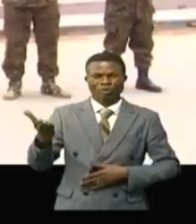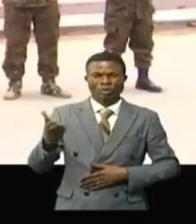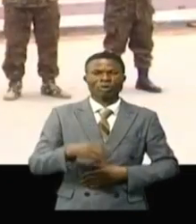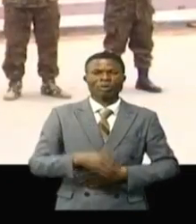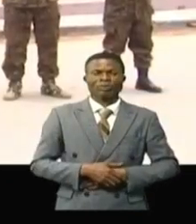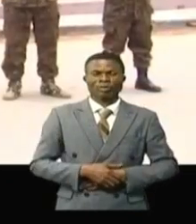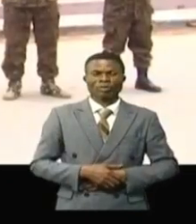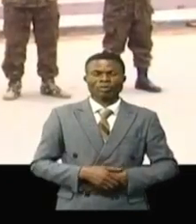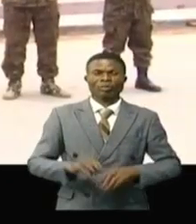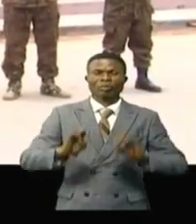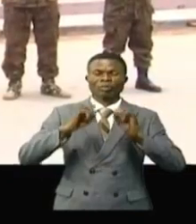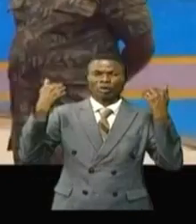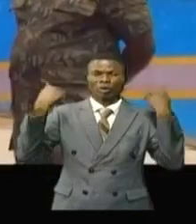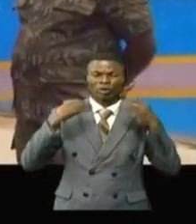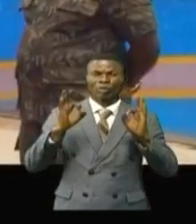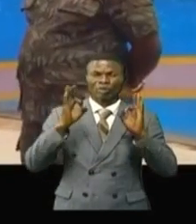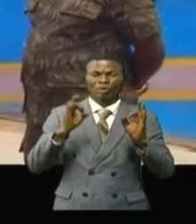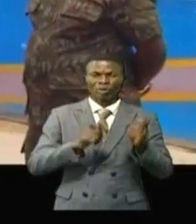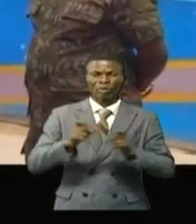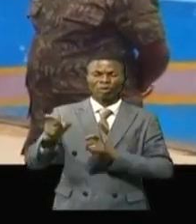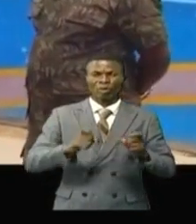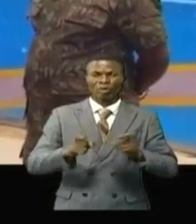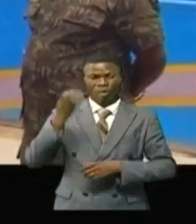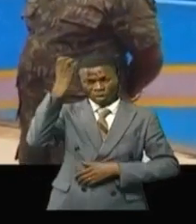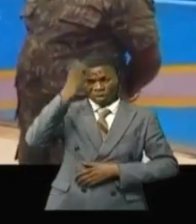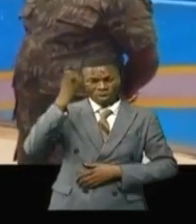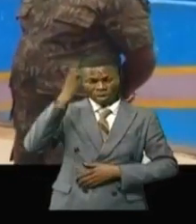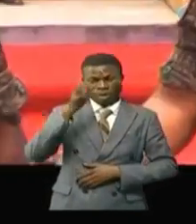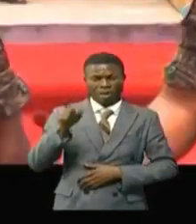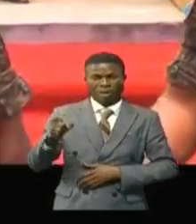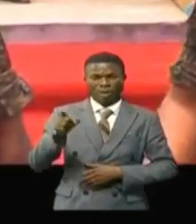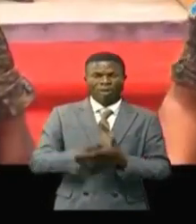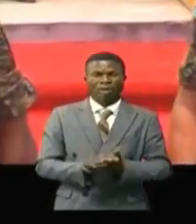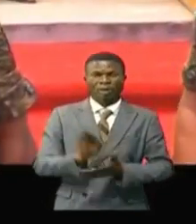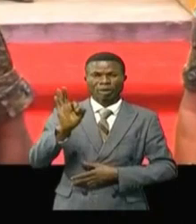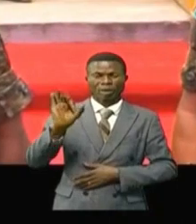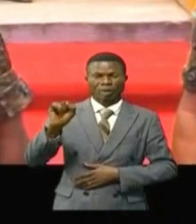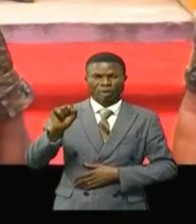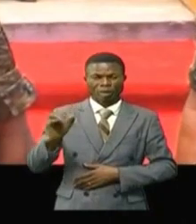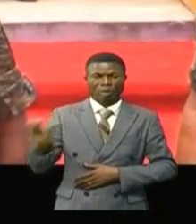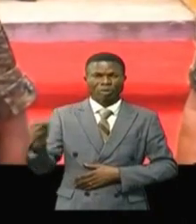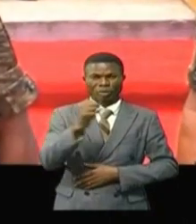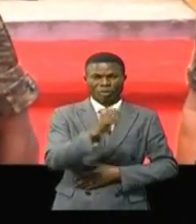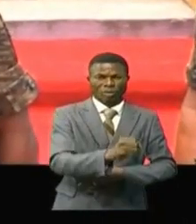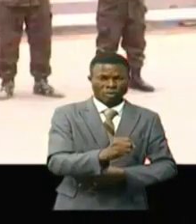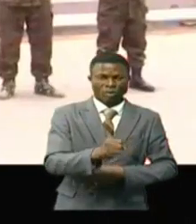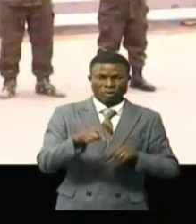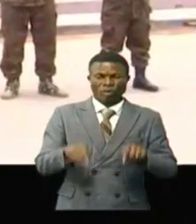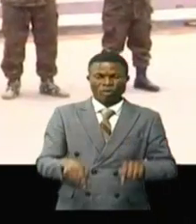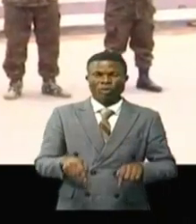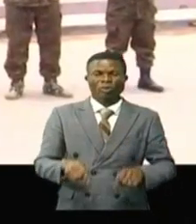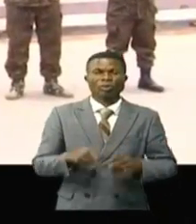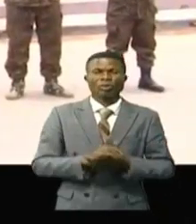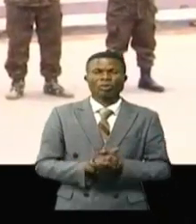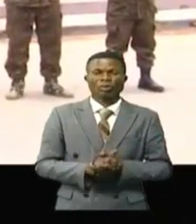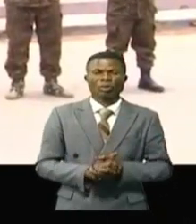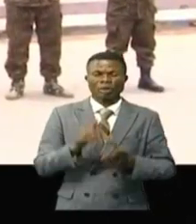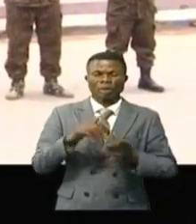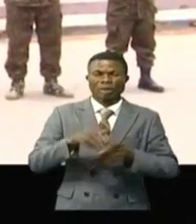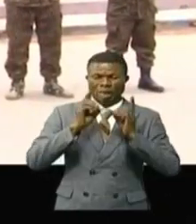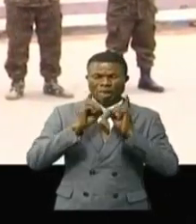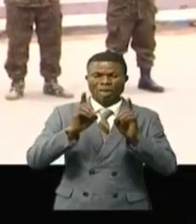La nouvelle équipe dirigée par le général-major Kaby Kiriza Ephraim a été ainsi présentée officiellement. Dans son mot